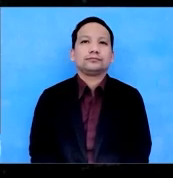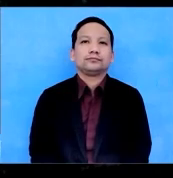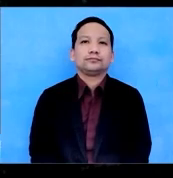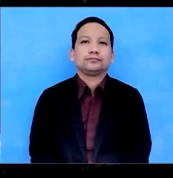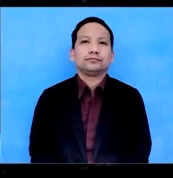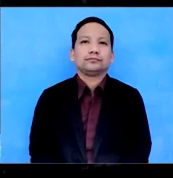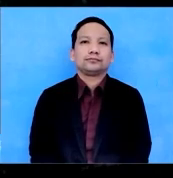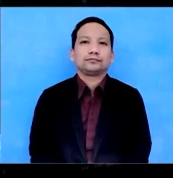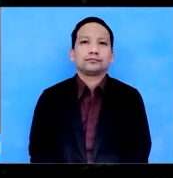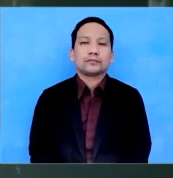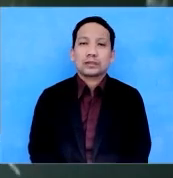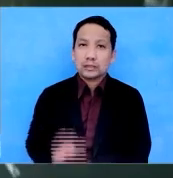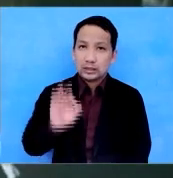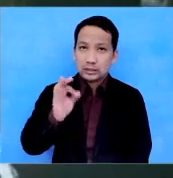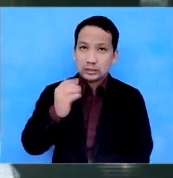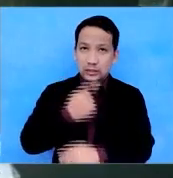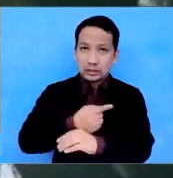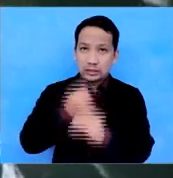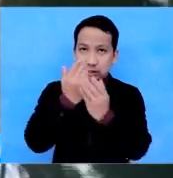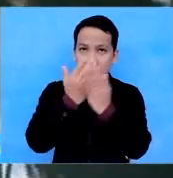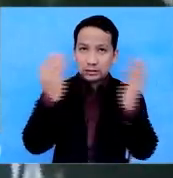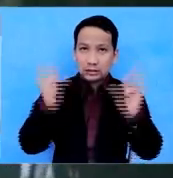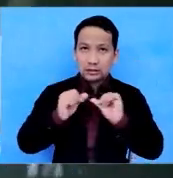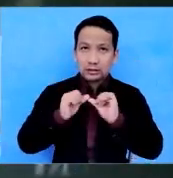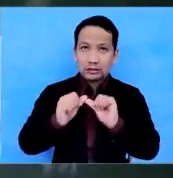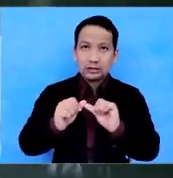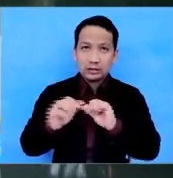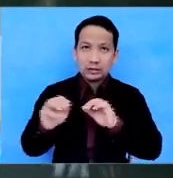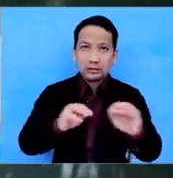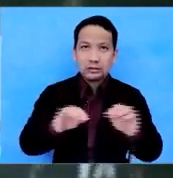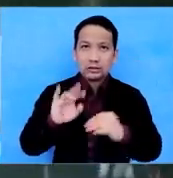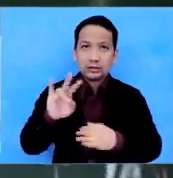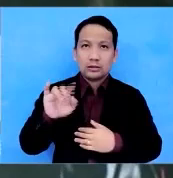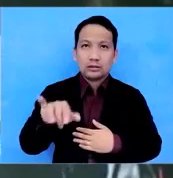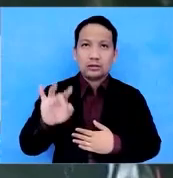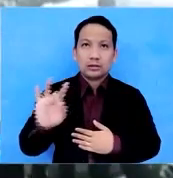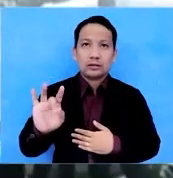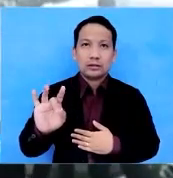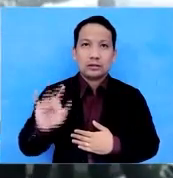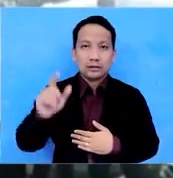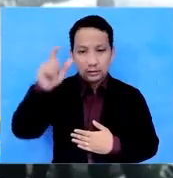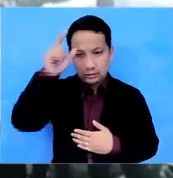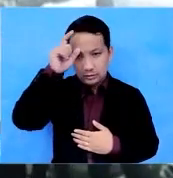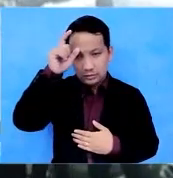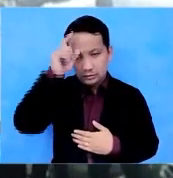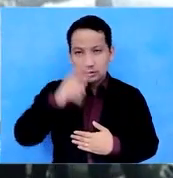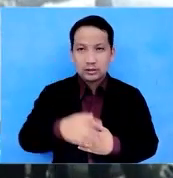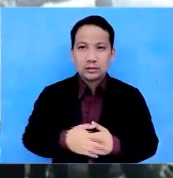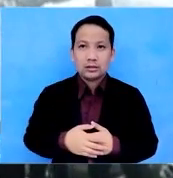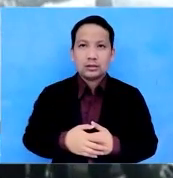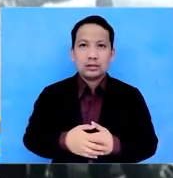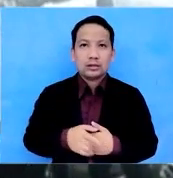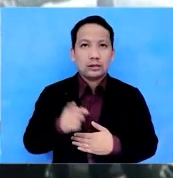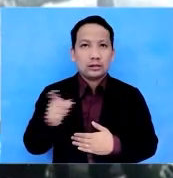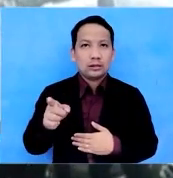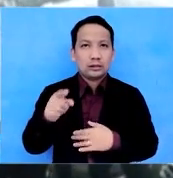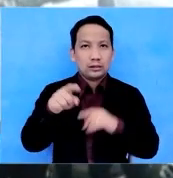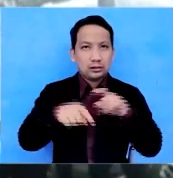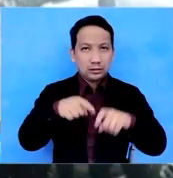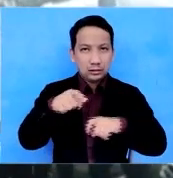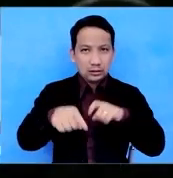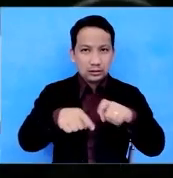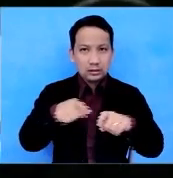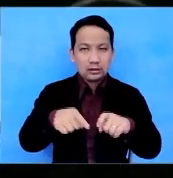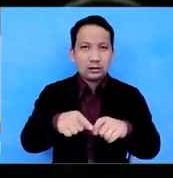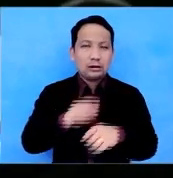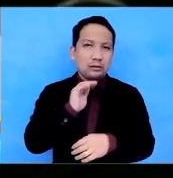Siyam na araw nang lumipas mula nang tumama ang magnitude 7.8 na lindol sa Turkey. Hindi man tumigil sa paghukay sa kabila ng pagod at